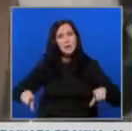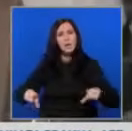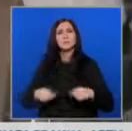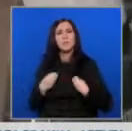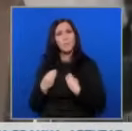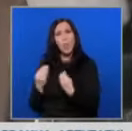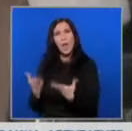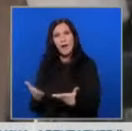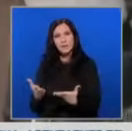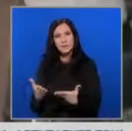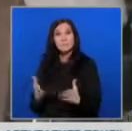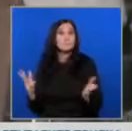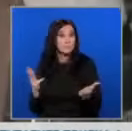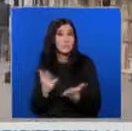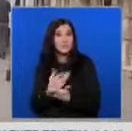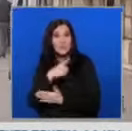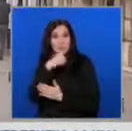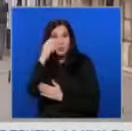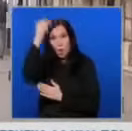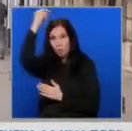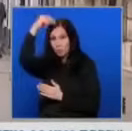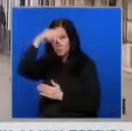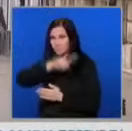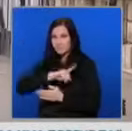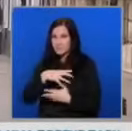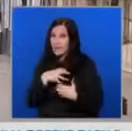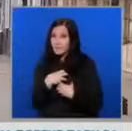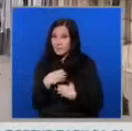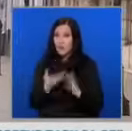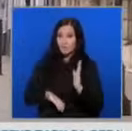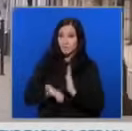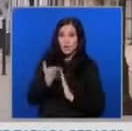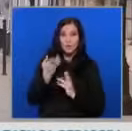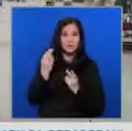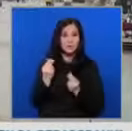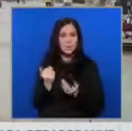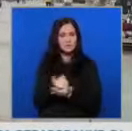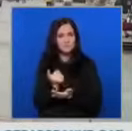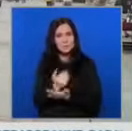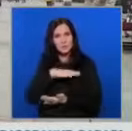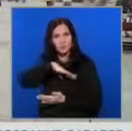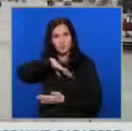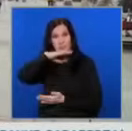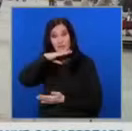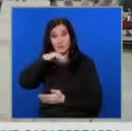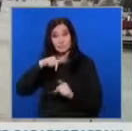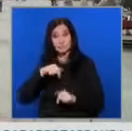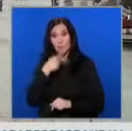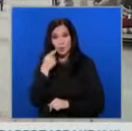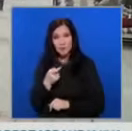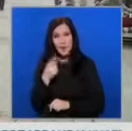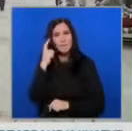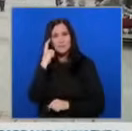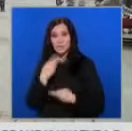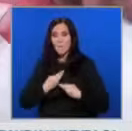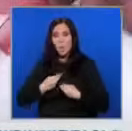подаръчета. 19% от българите не се притесняват от високите цени, спестили са достатъчно през годината и възнамеряват